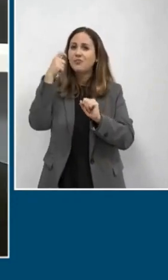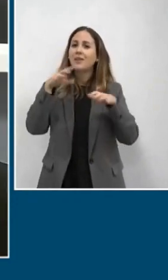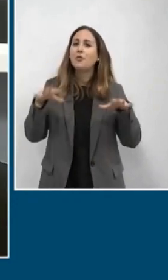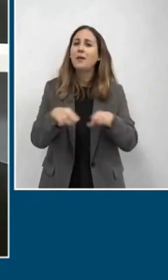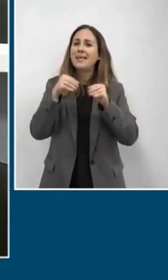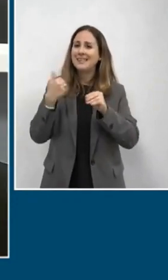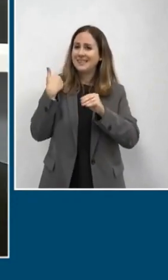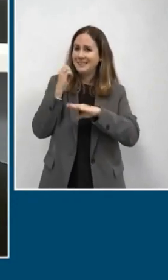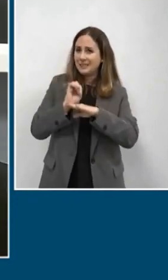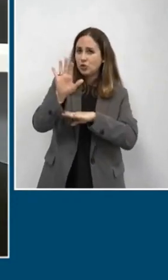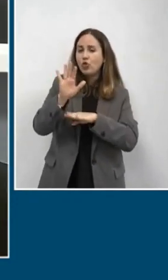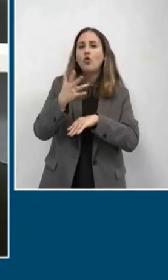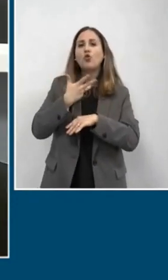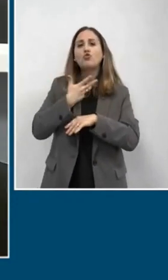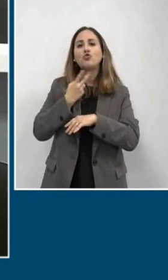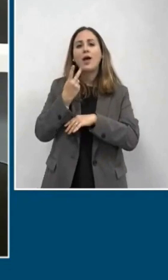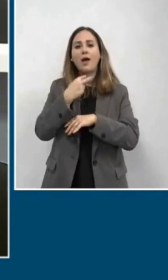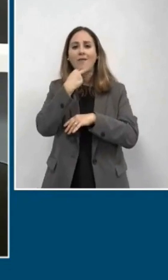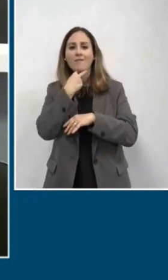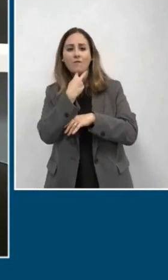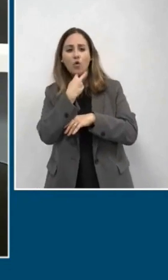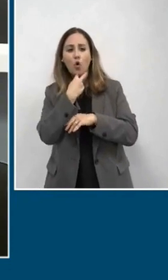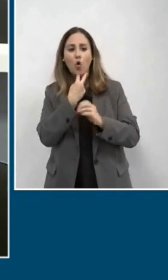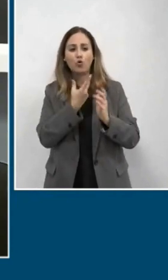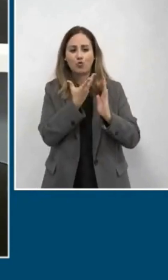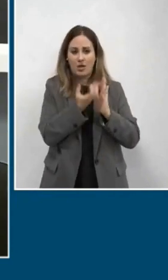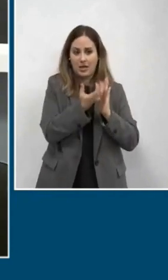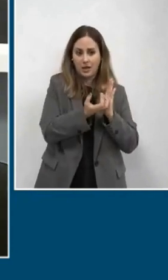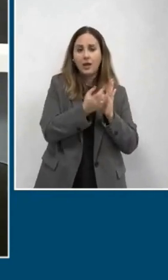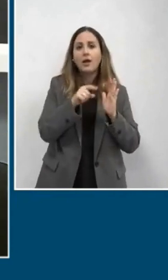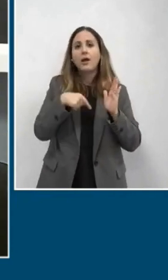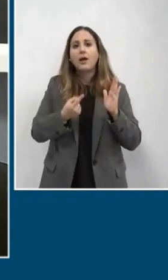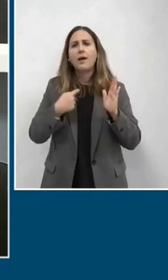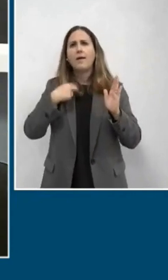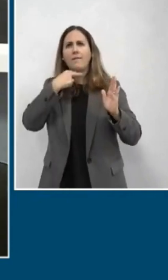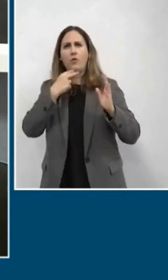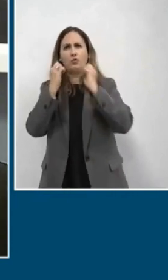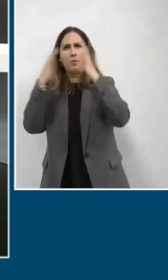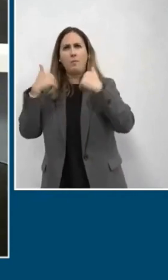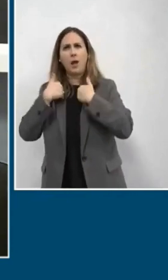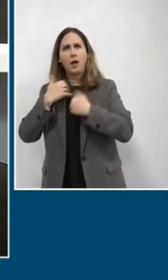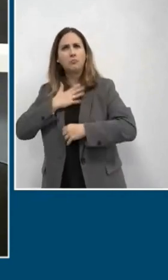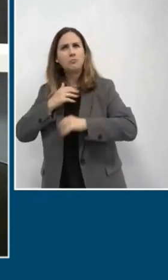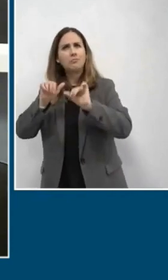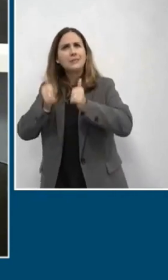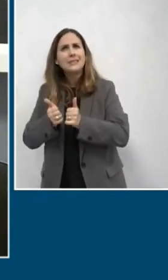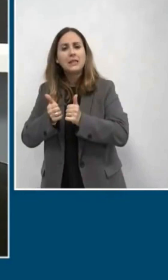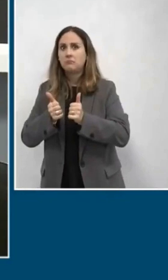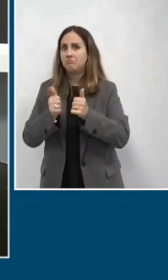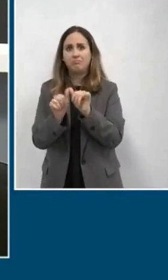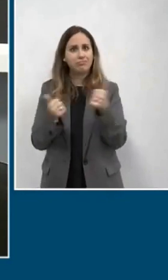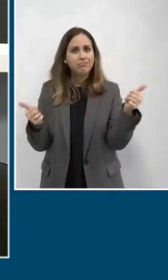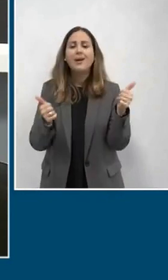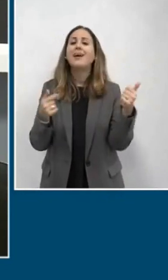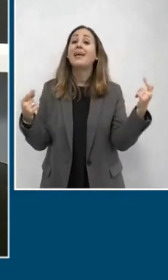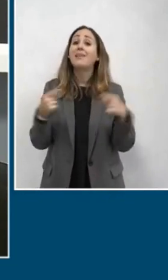c'era un disallineamento fra la voce pronunciata e la voce che uno si Immagina di se stesso invece il paziente ha